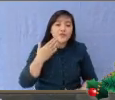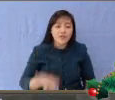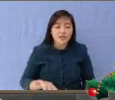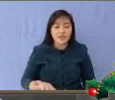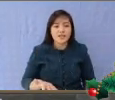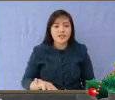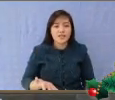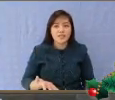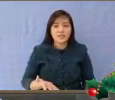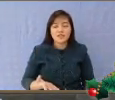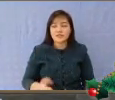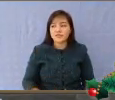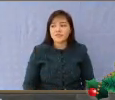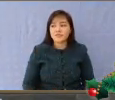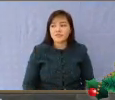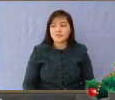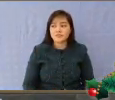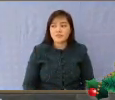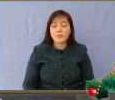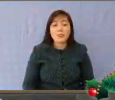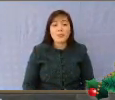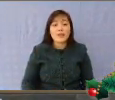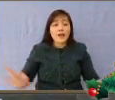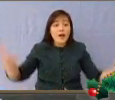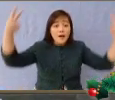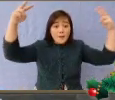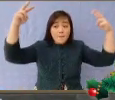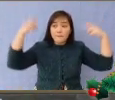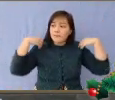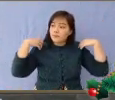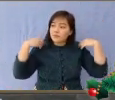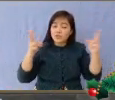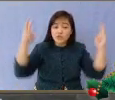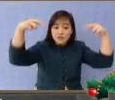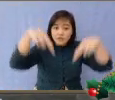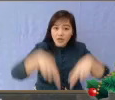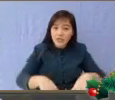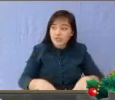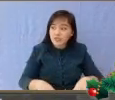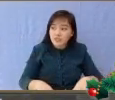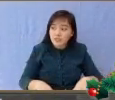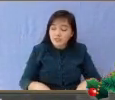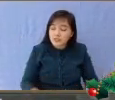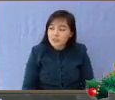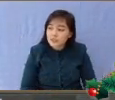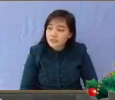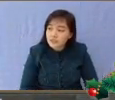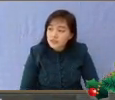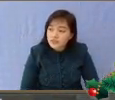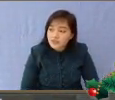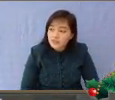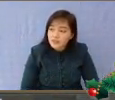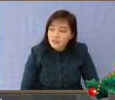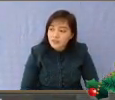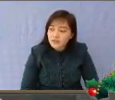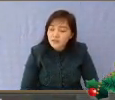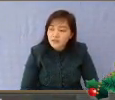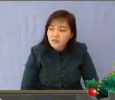Bible? The exact opposite, as far as symbolism is concerned. Kung kayo po I hope naintindihan nyo po,